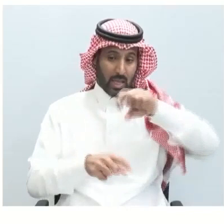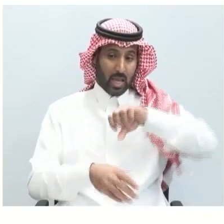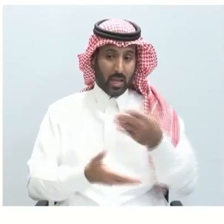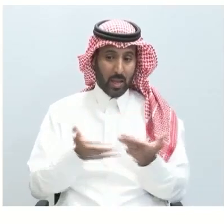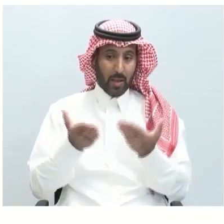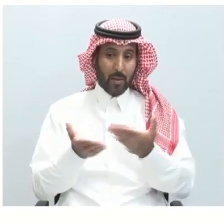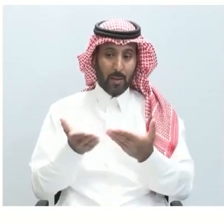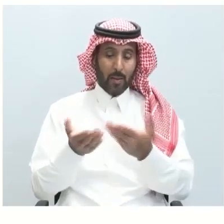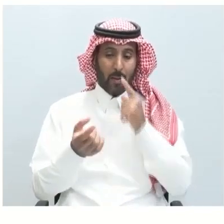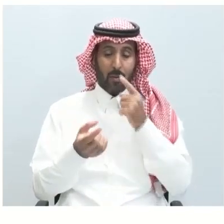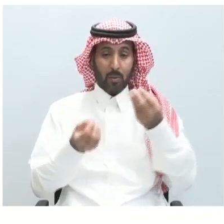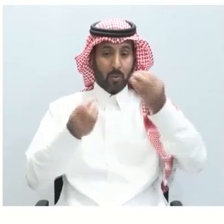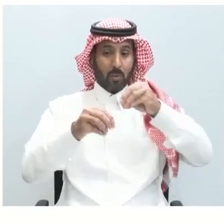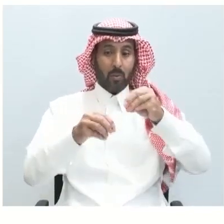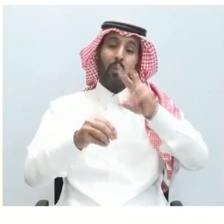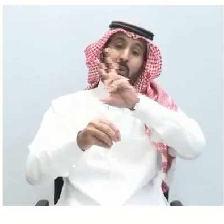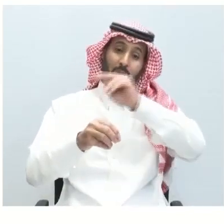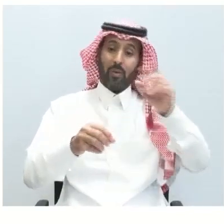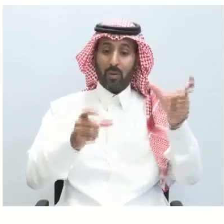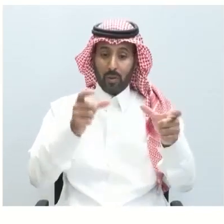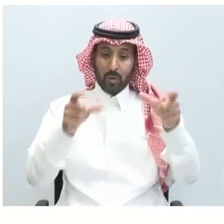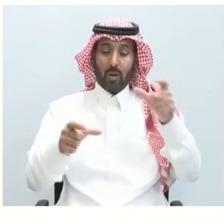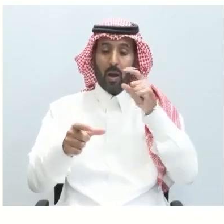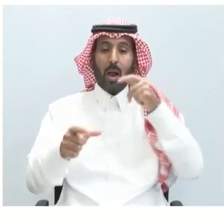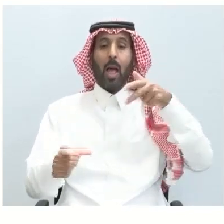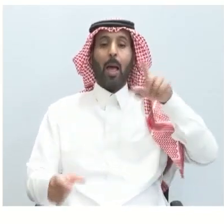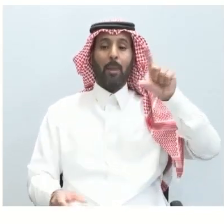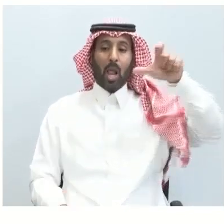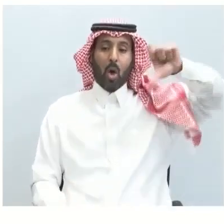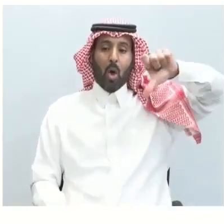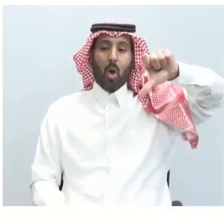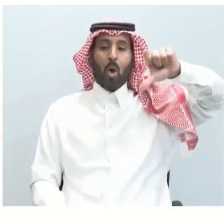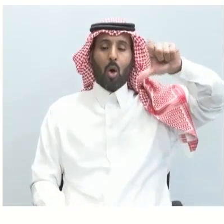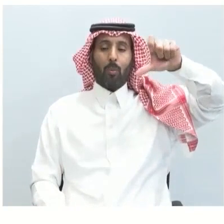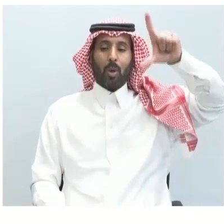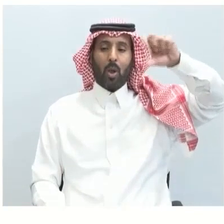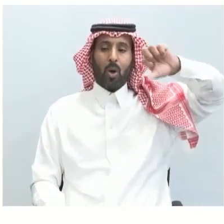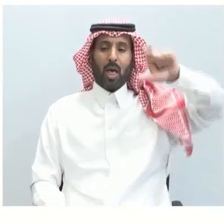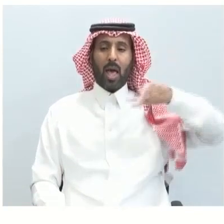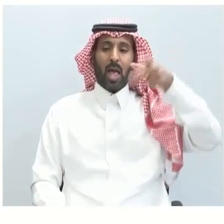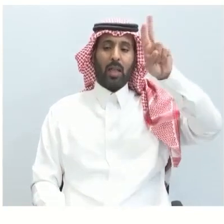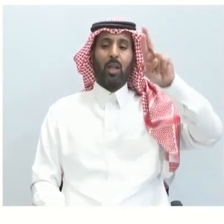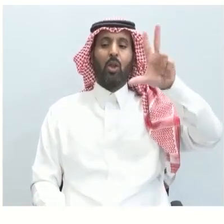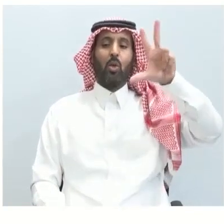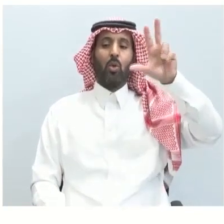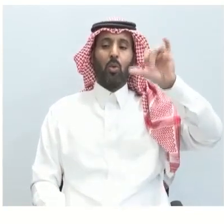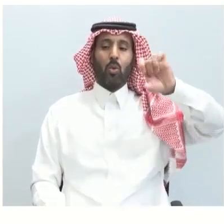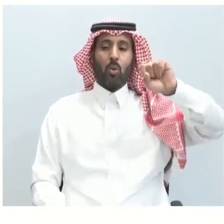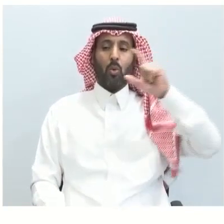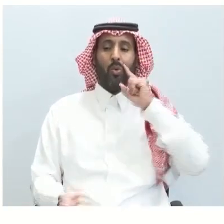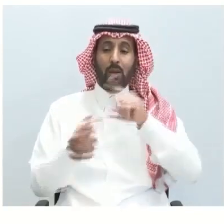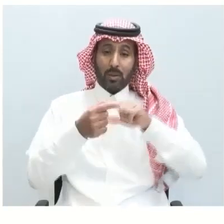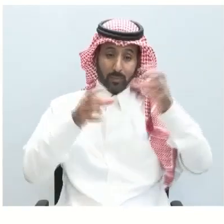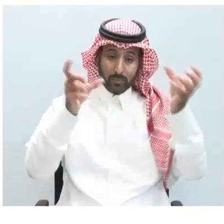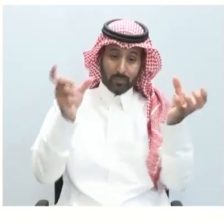كمثال وضع كميات متساويه من بلورات اليود في دور وقين متصلين